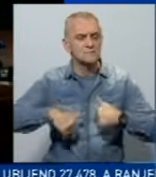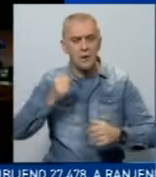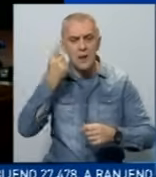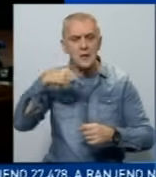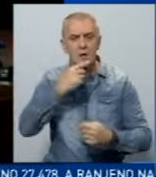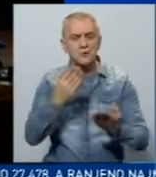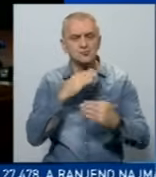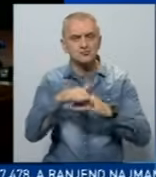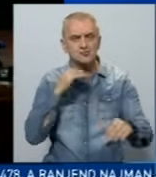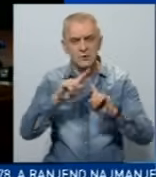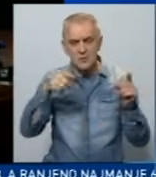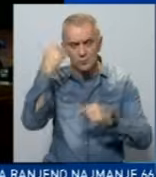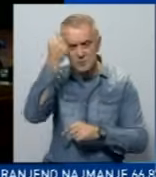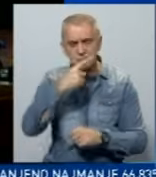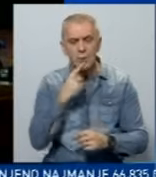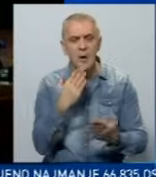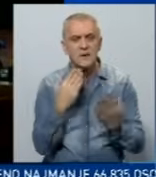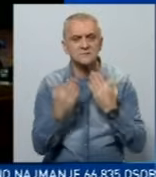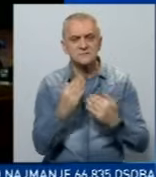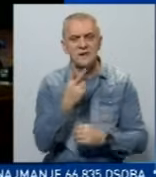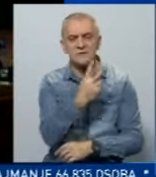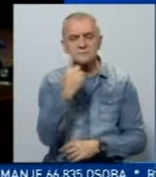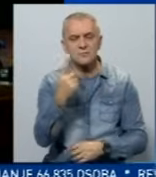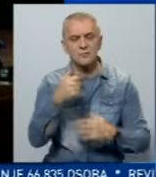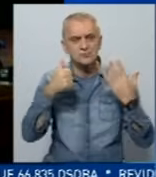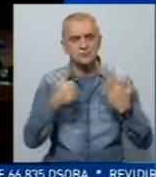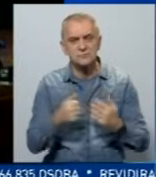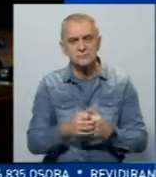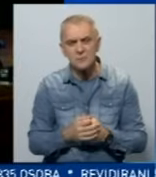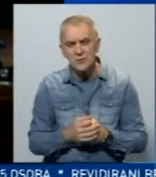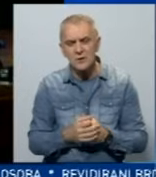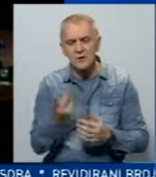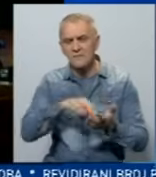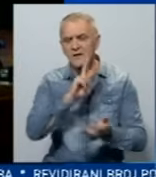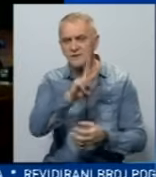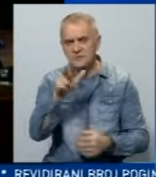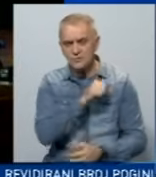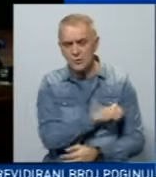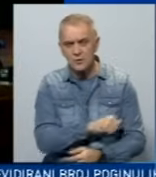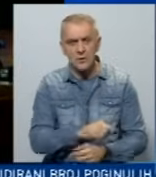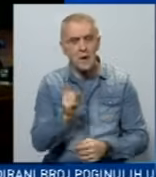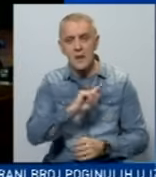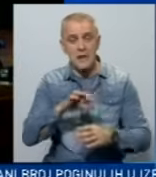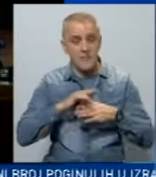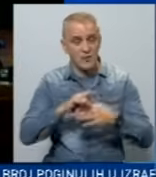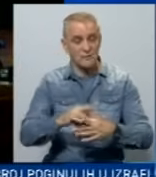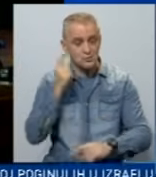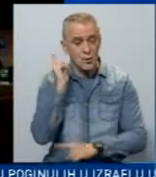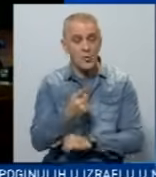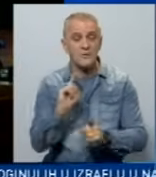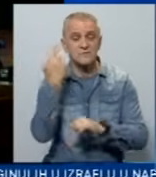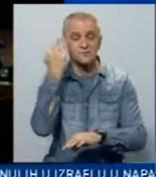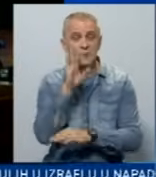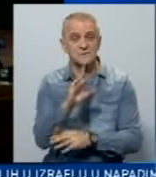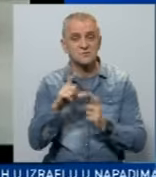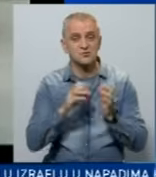Srpske na sjednici održanoj 21.6.2023. godine i na taj način ne primjenjujući, ne provodioći odluke visokog predstavnika